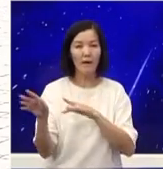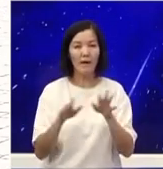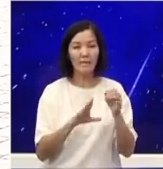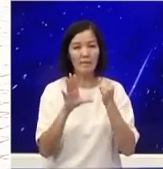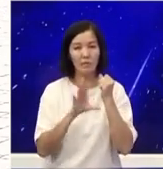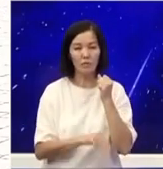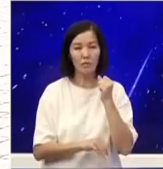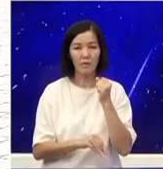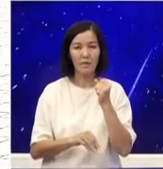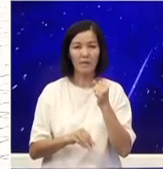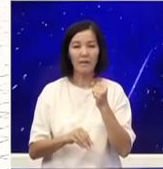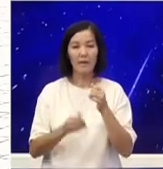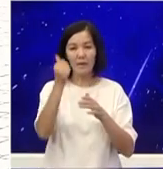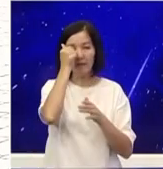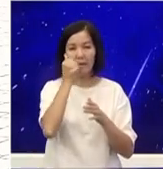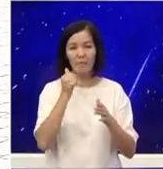соңында